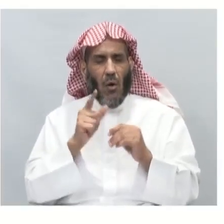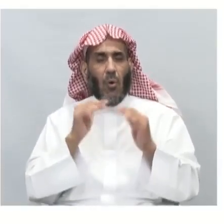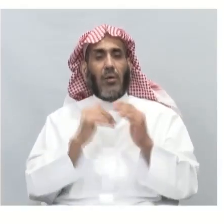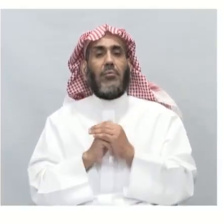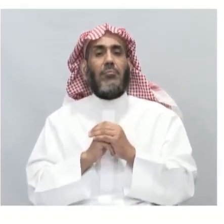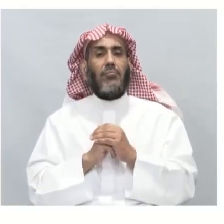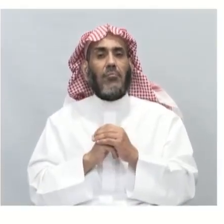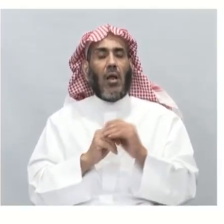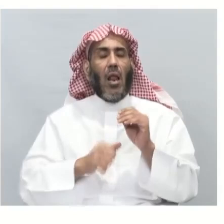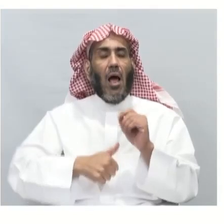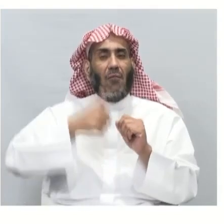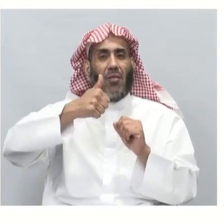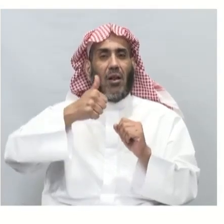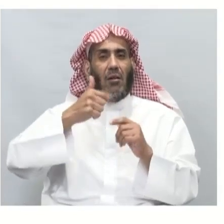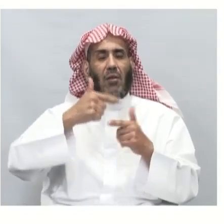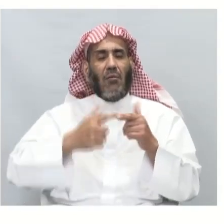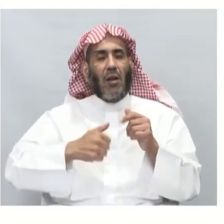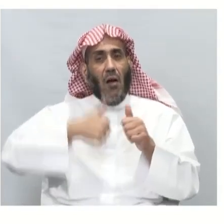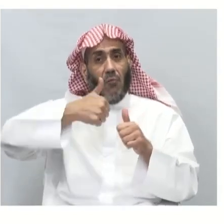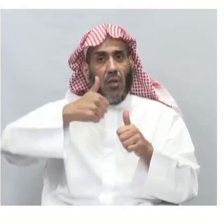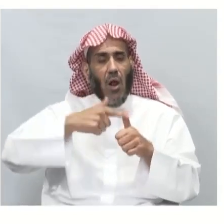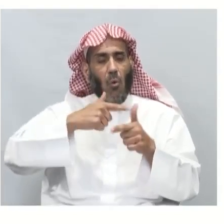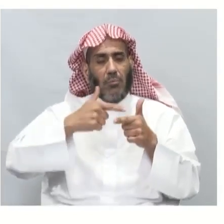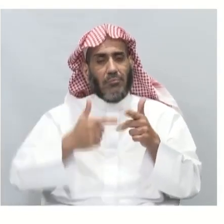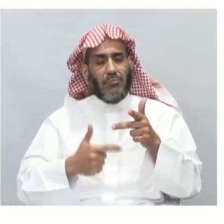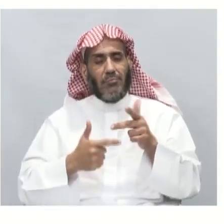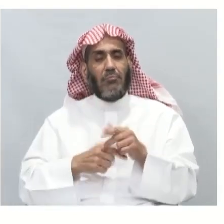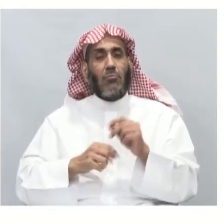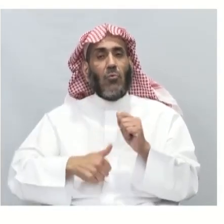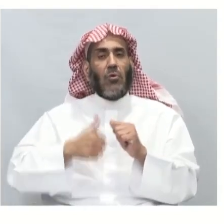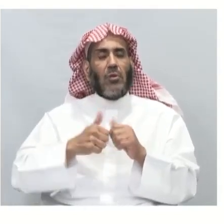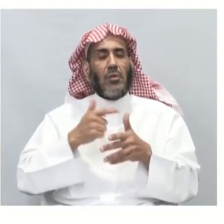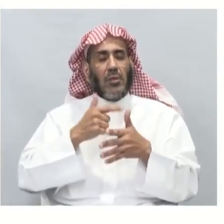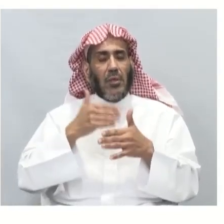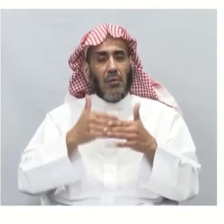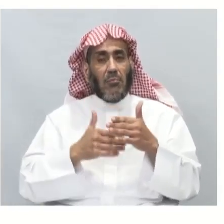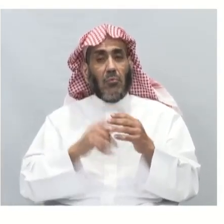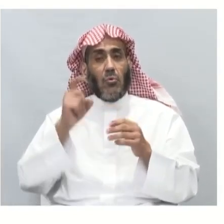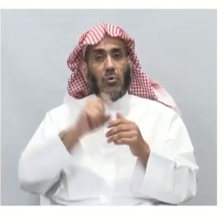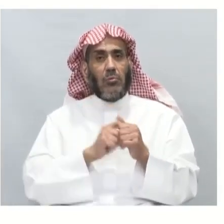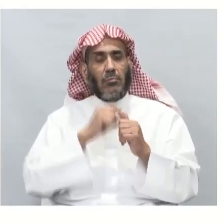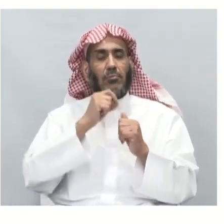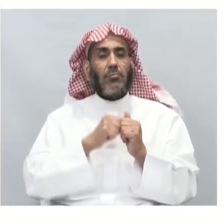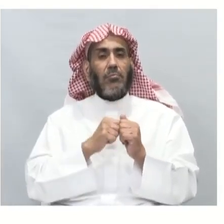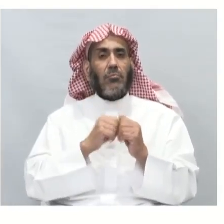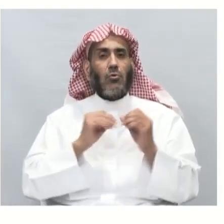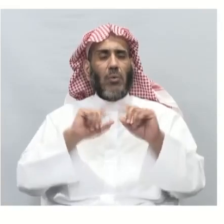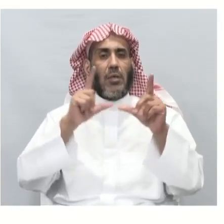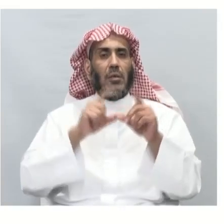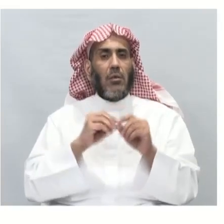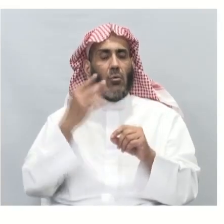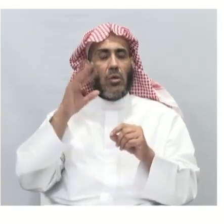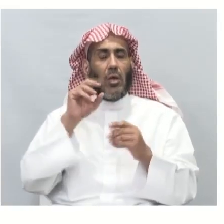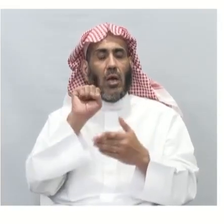التاليه الافضل فالافضل الافضل فالافضل ويحسن ايضا اذا رتبت ذلك وسئلت عن ان تبين